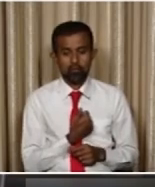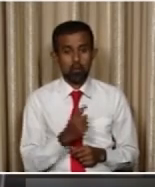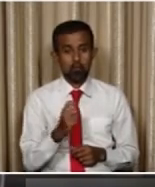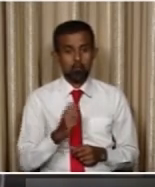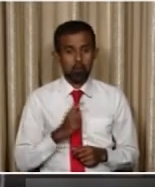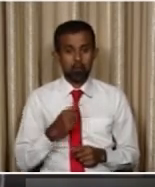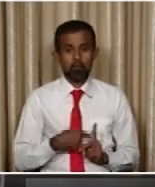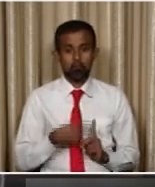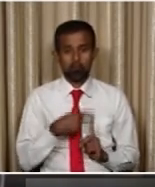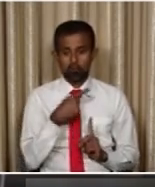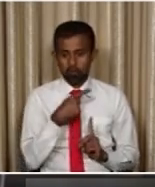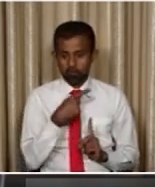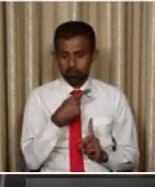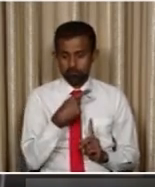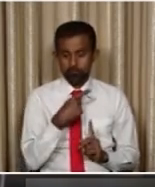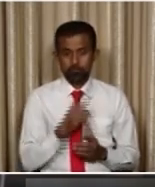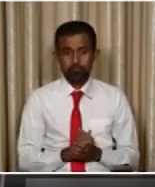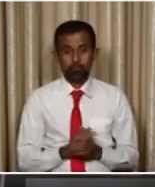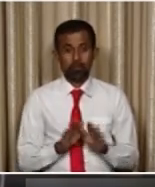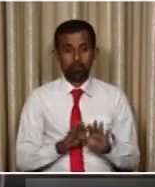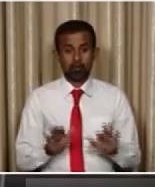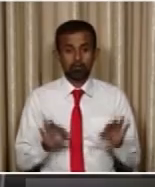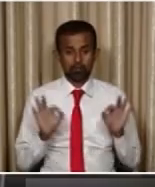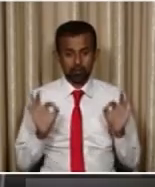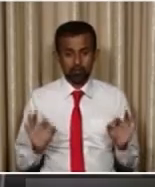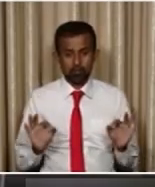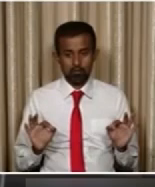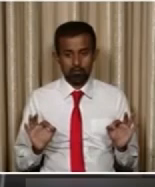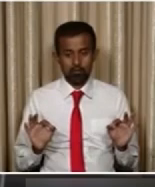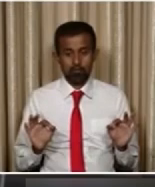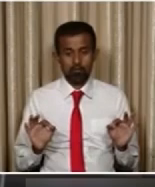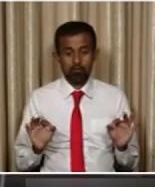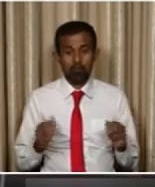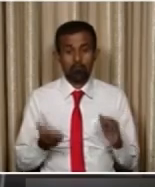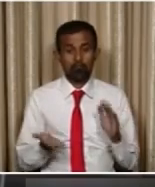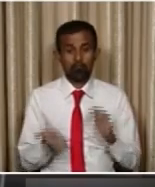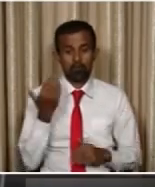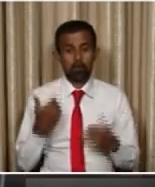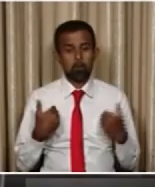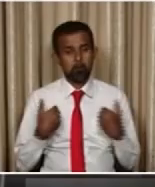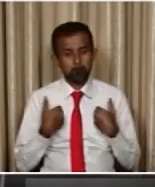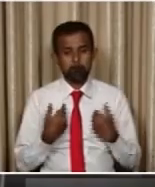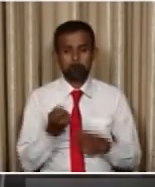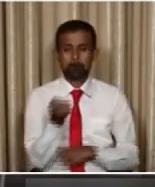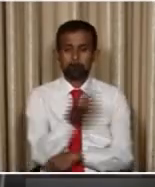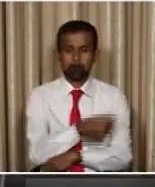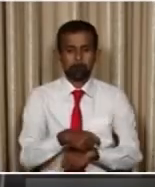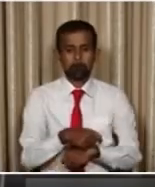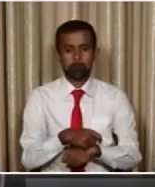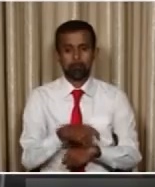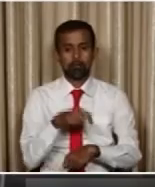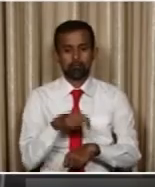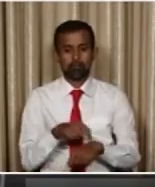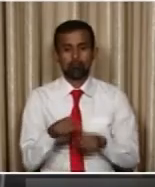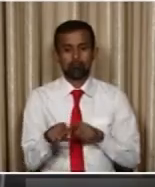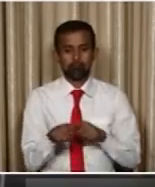කර ගැනීමට සහ ඒවා කළමනාකරණය කිරීමට වඩාත්ම වැඩි වෙහෙස සහ ක්‍රම යොදපු කාලය හැටියට